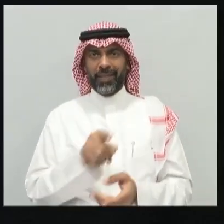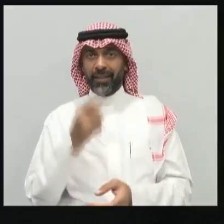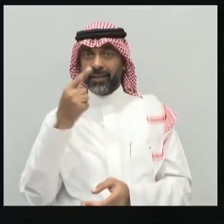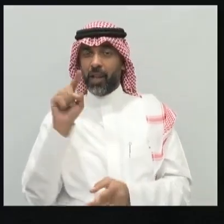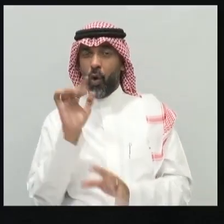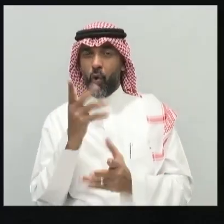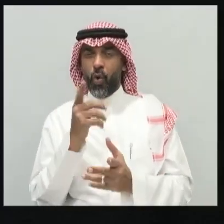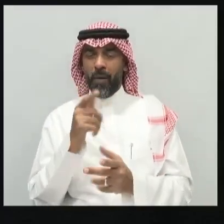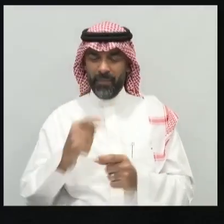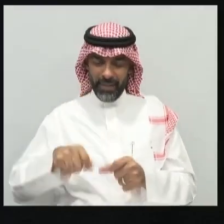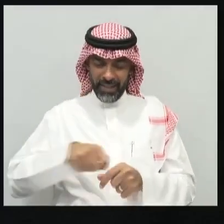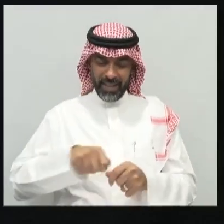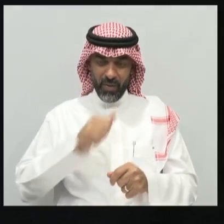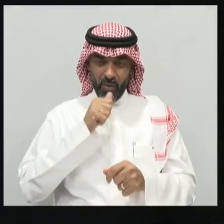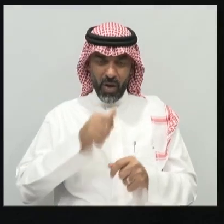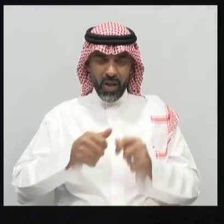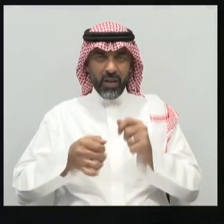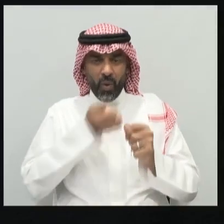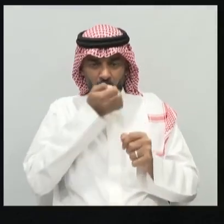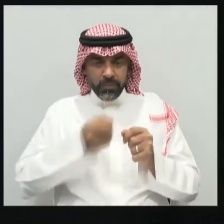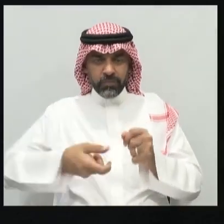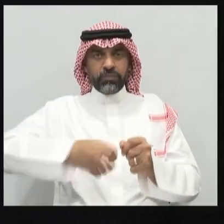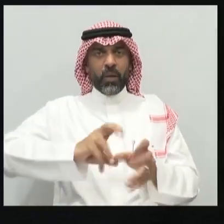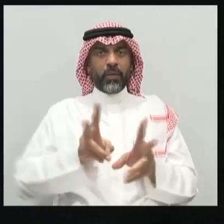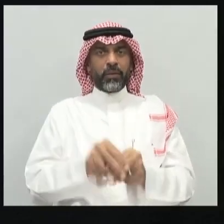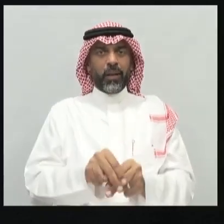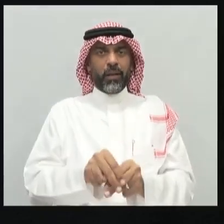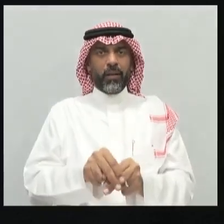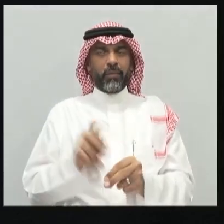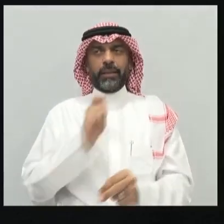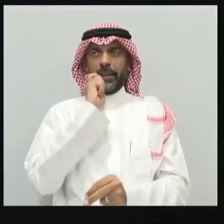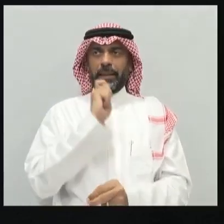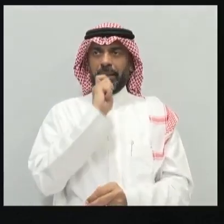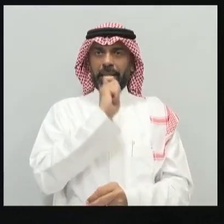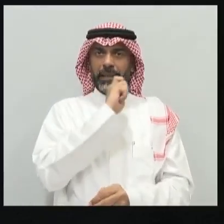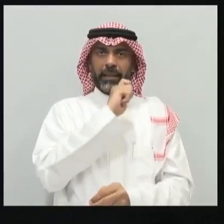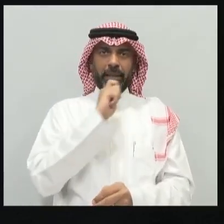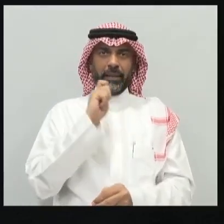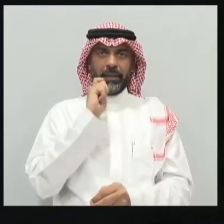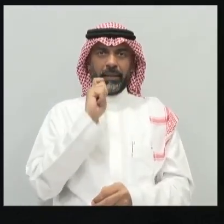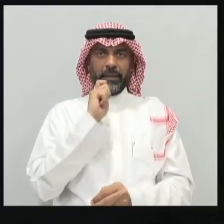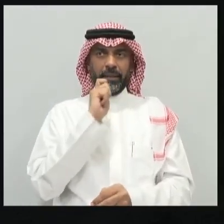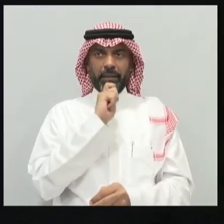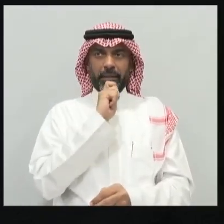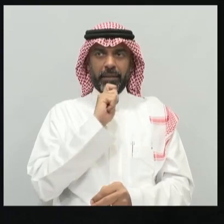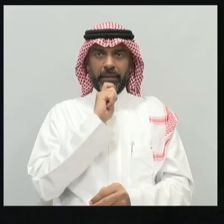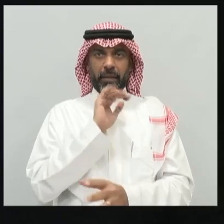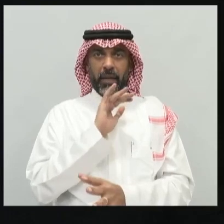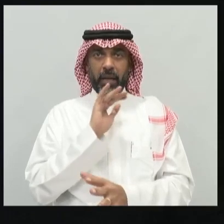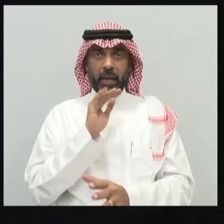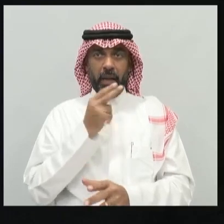من موارد الارض فما حافظنا عليه طيب كيف نحافظ عليه ايوه نسكر الماء